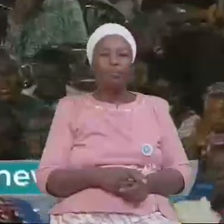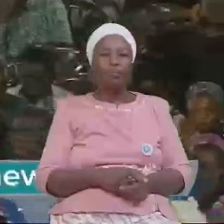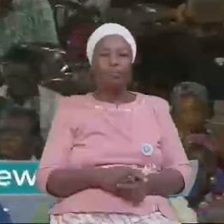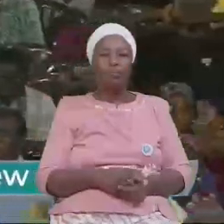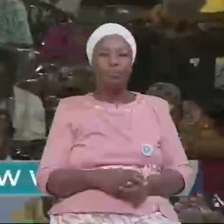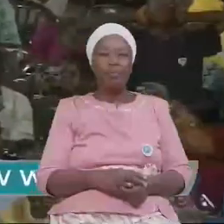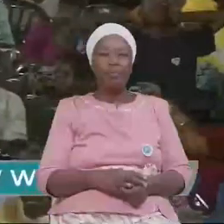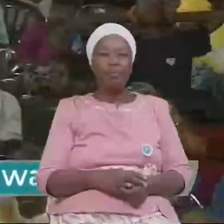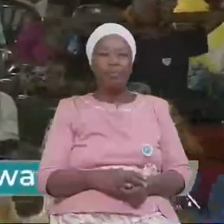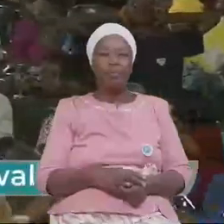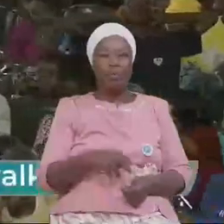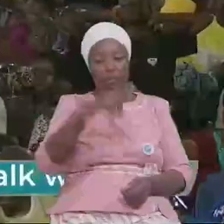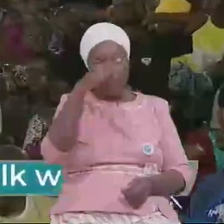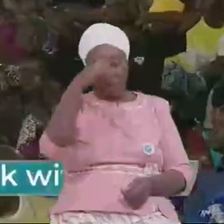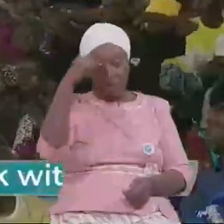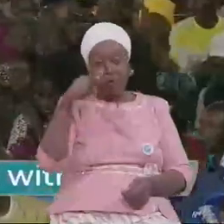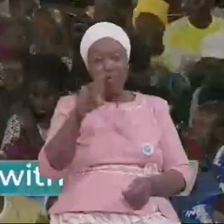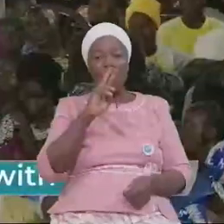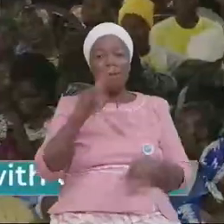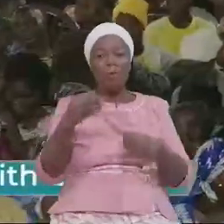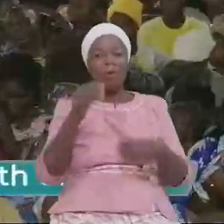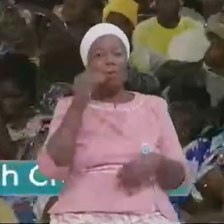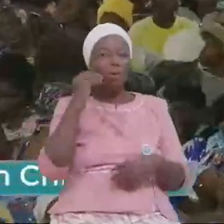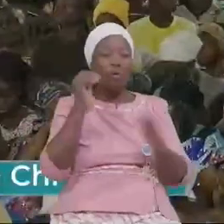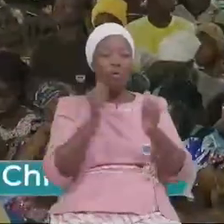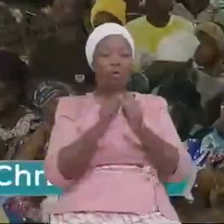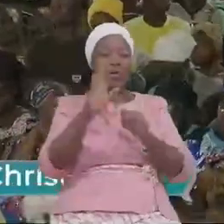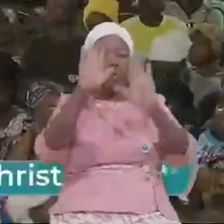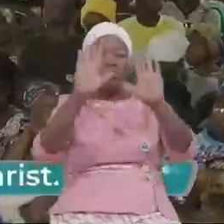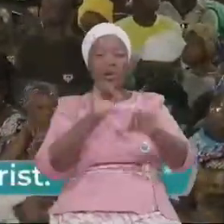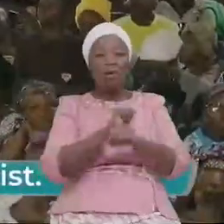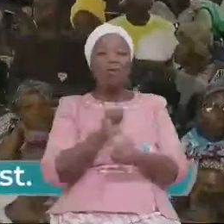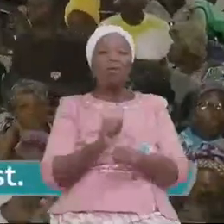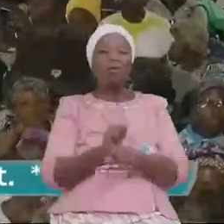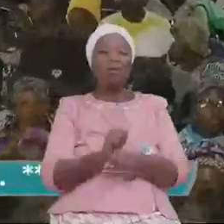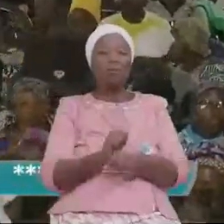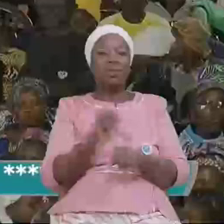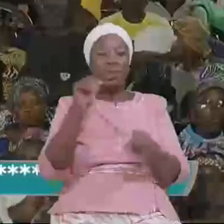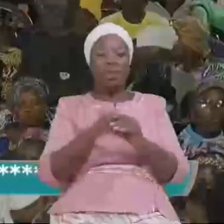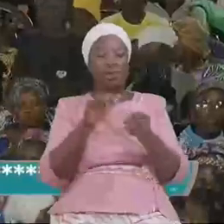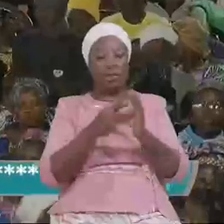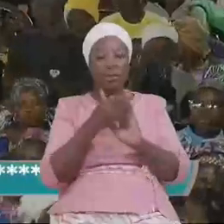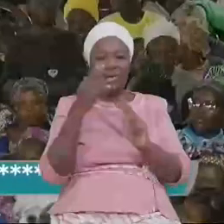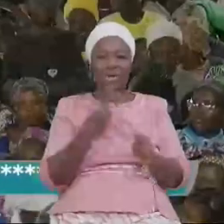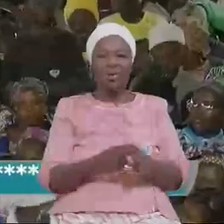Vous allez rentrer chez vous avec votre miracle, signe et prodige.